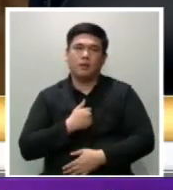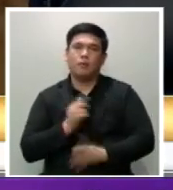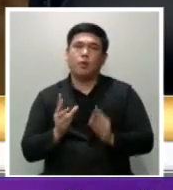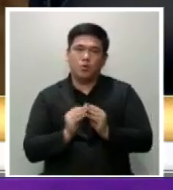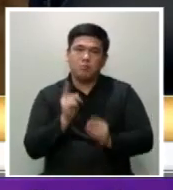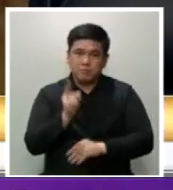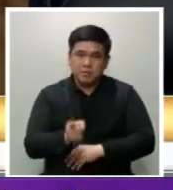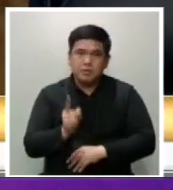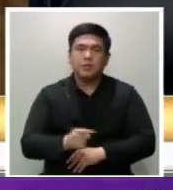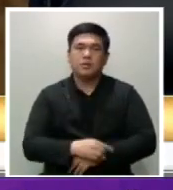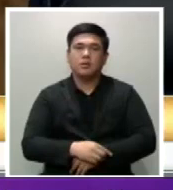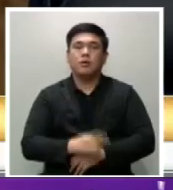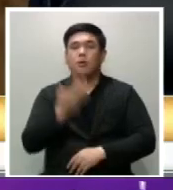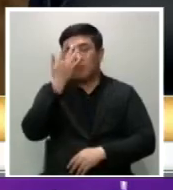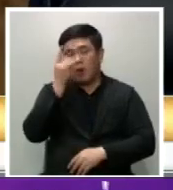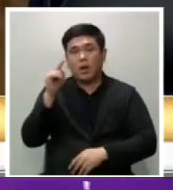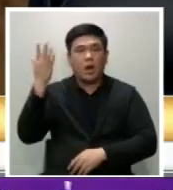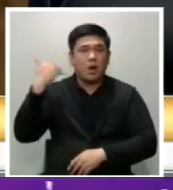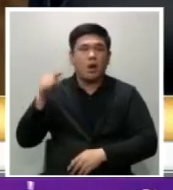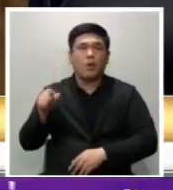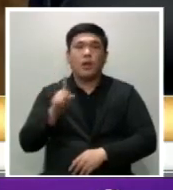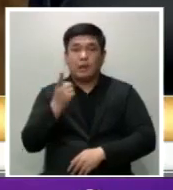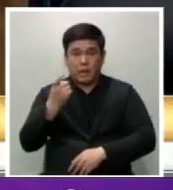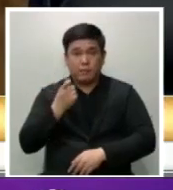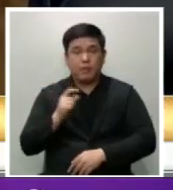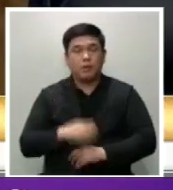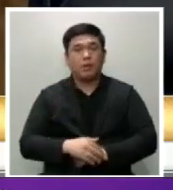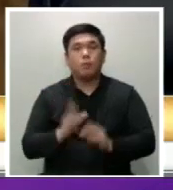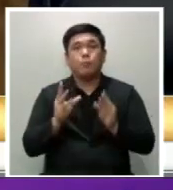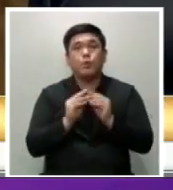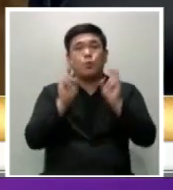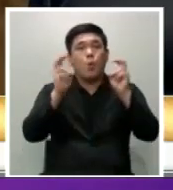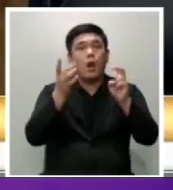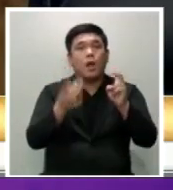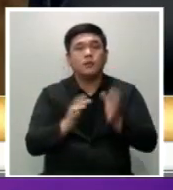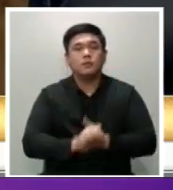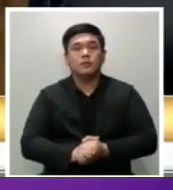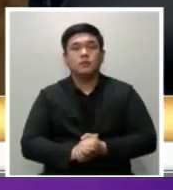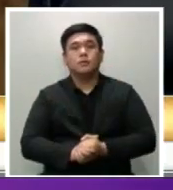วันนั้นถามต่อไปสิครับว่าประชุมเรื่องอะไร